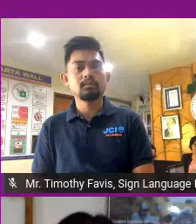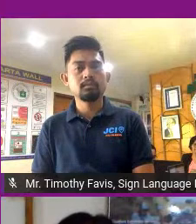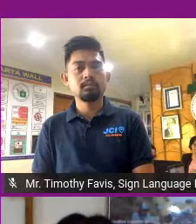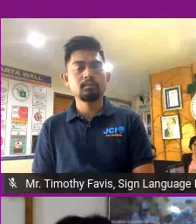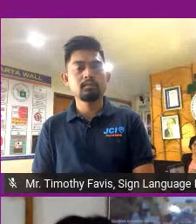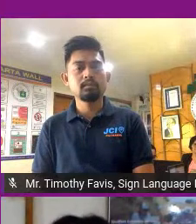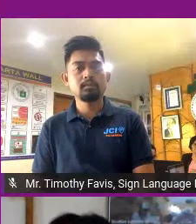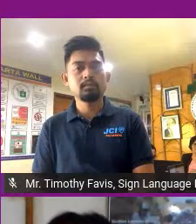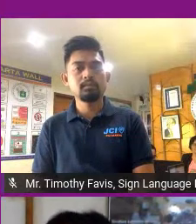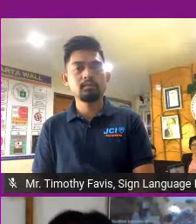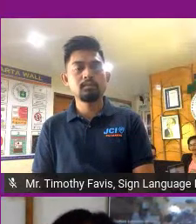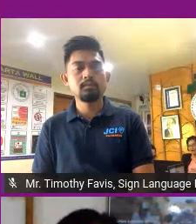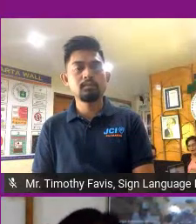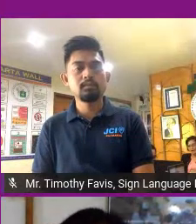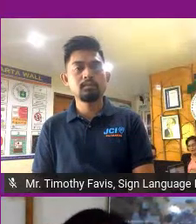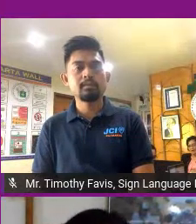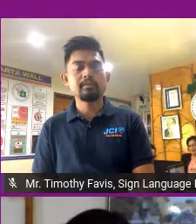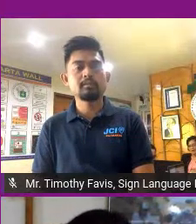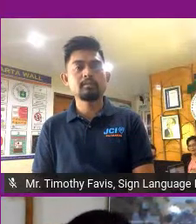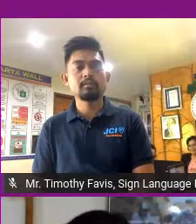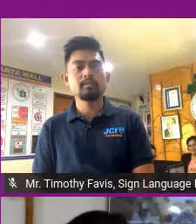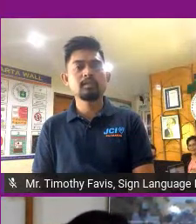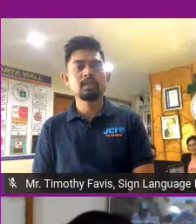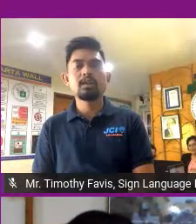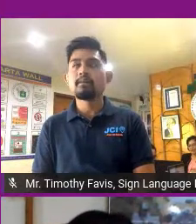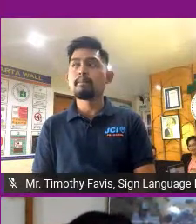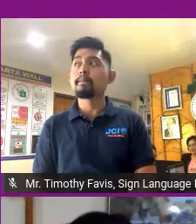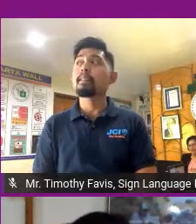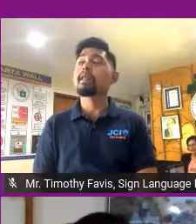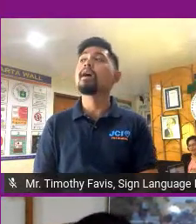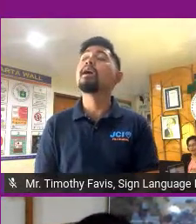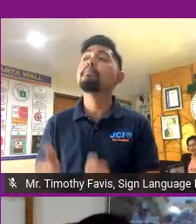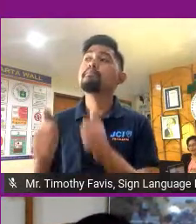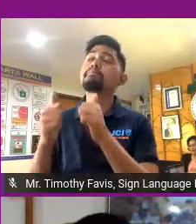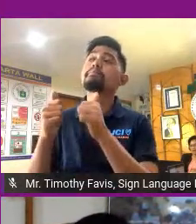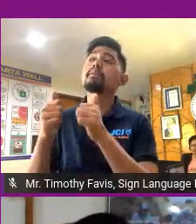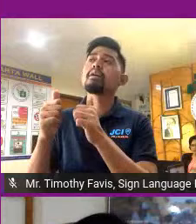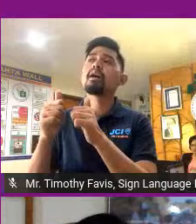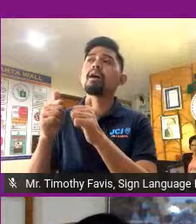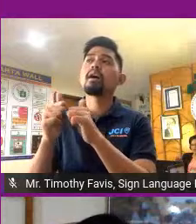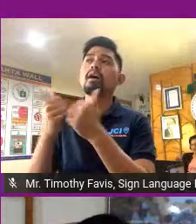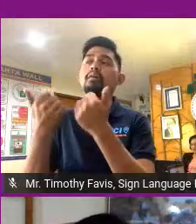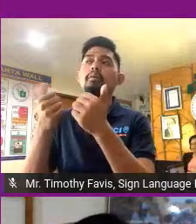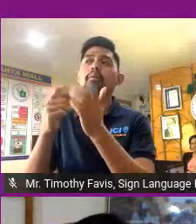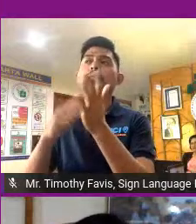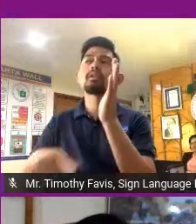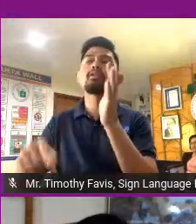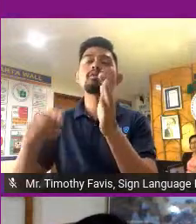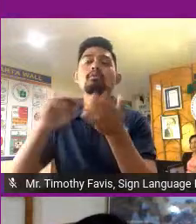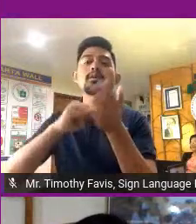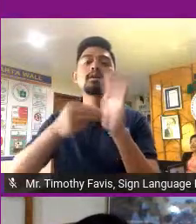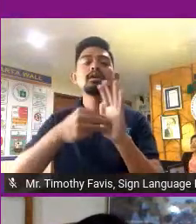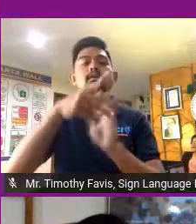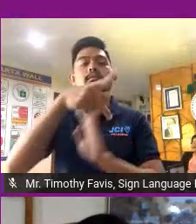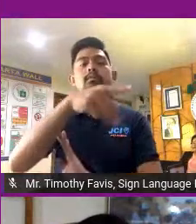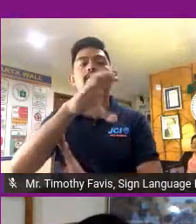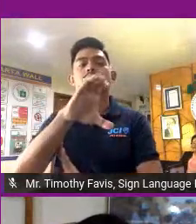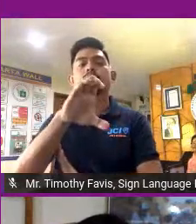and Gender. Just saying. Sana. Oh. Kasi noon, ang ano talaga yan, ang ano, siguro